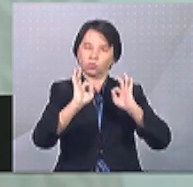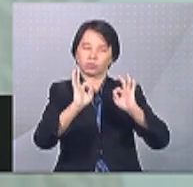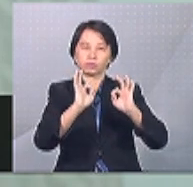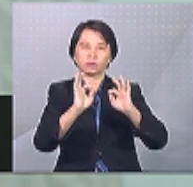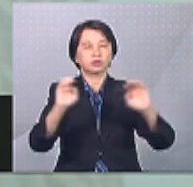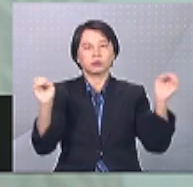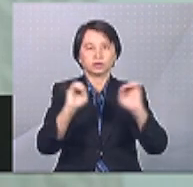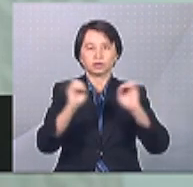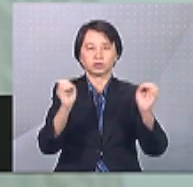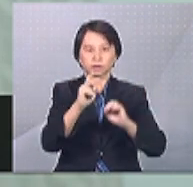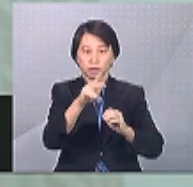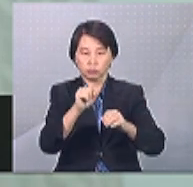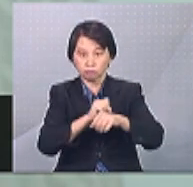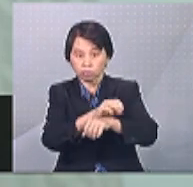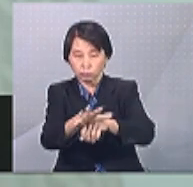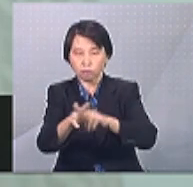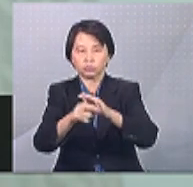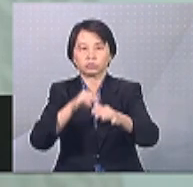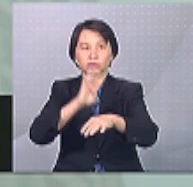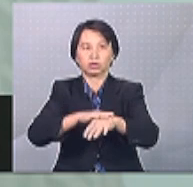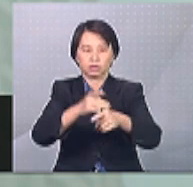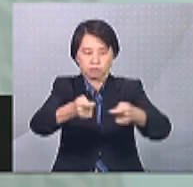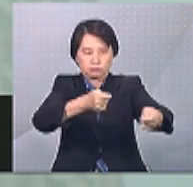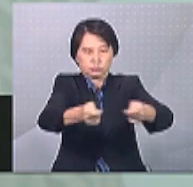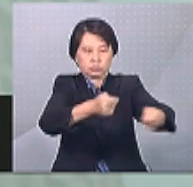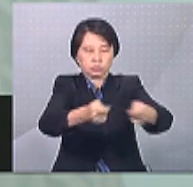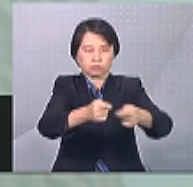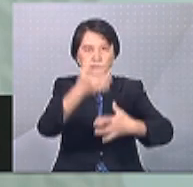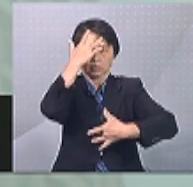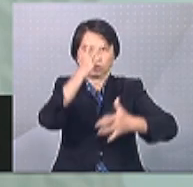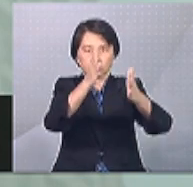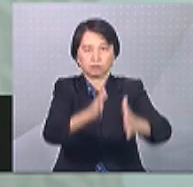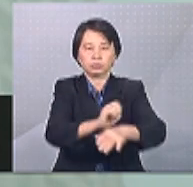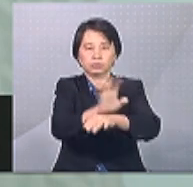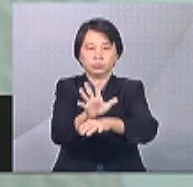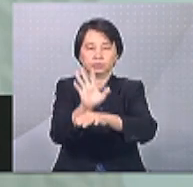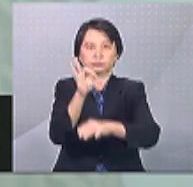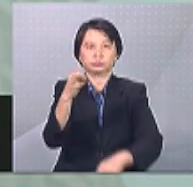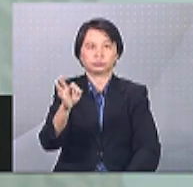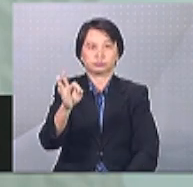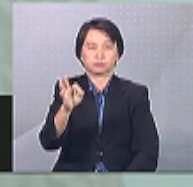Tiada kes yang mendapat jangkitan ini semasa mengendalikan pesakit COVID-19.